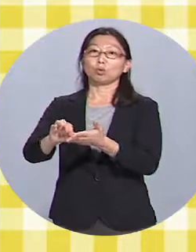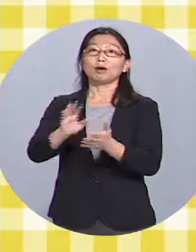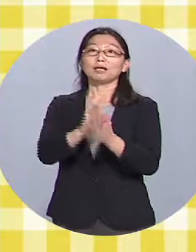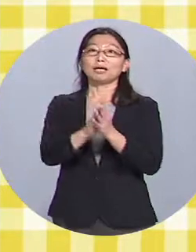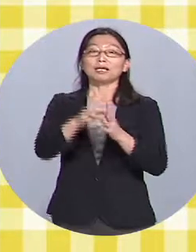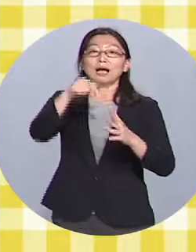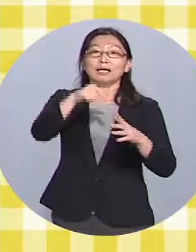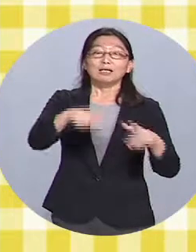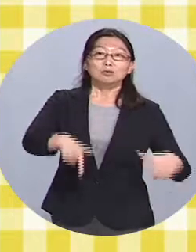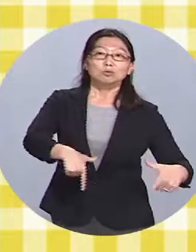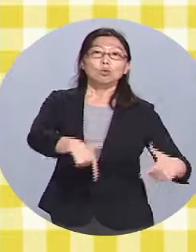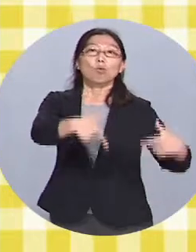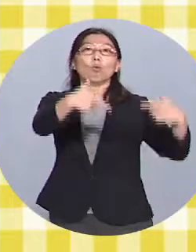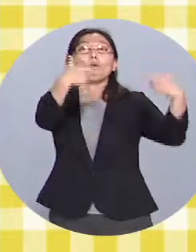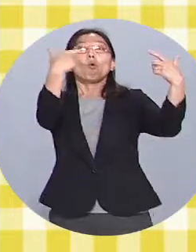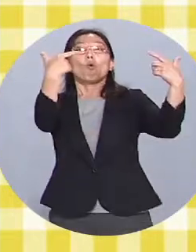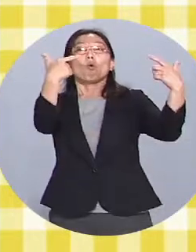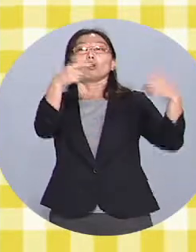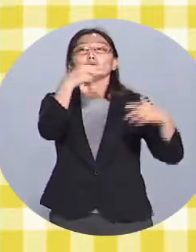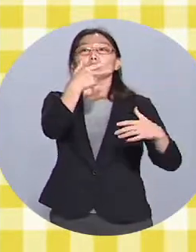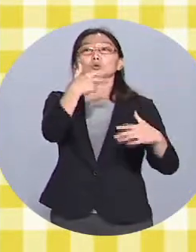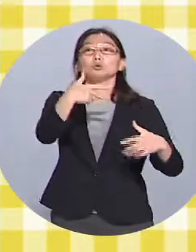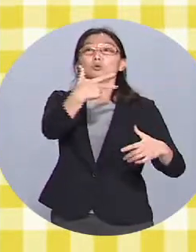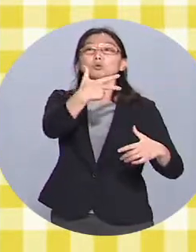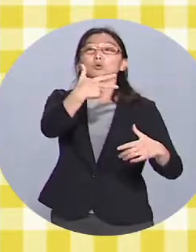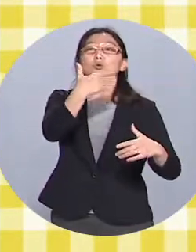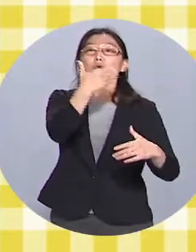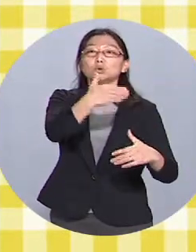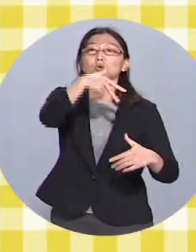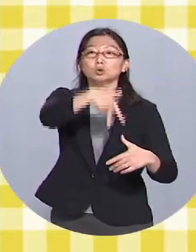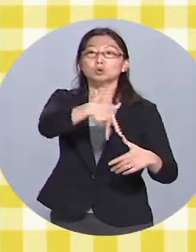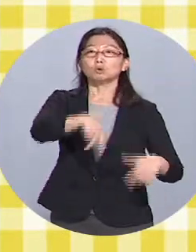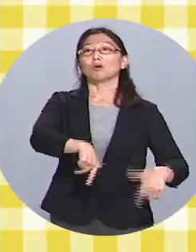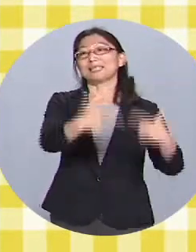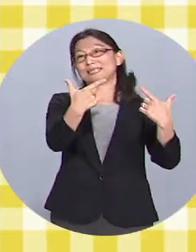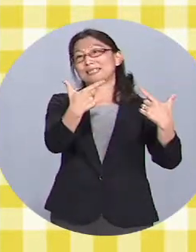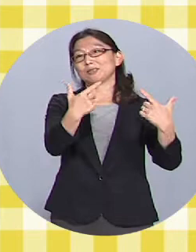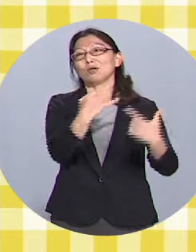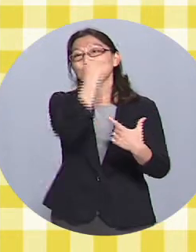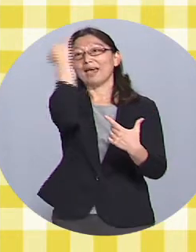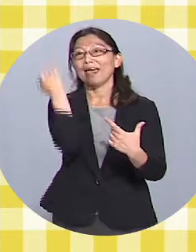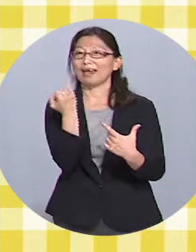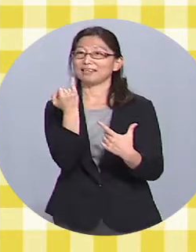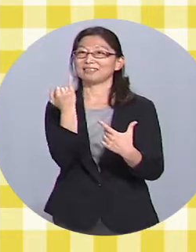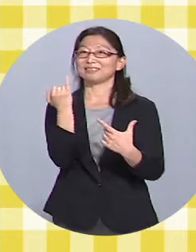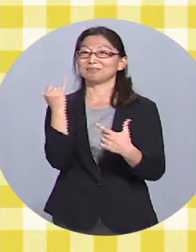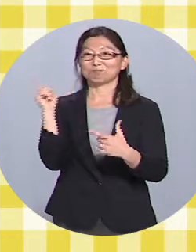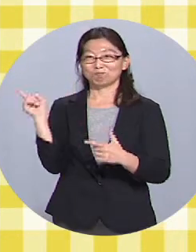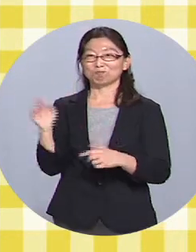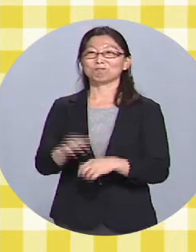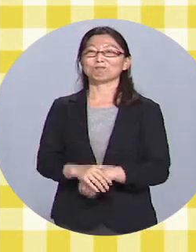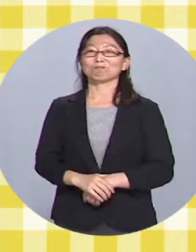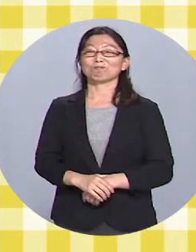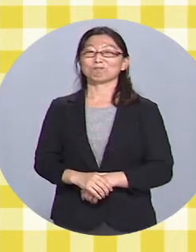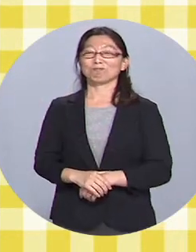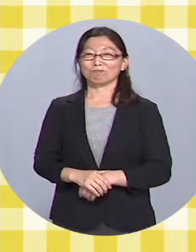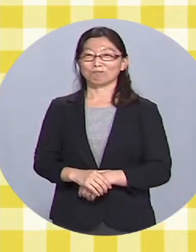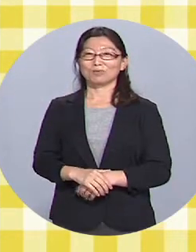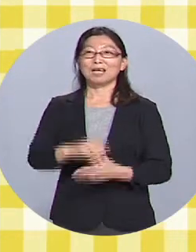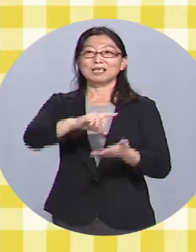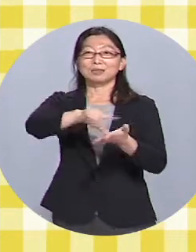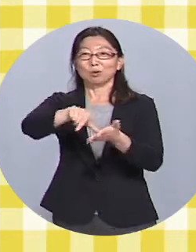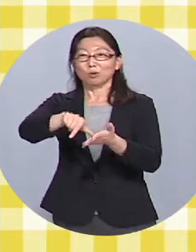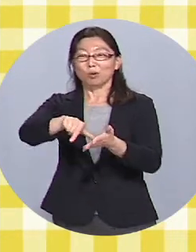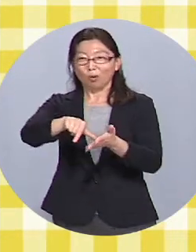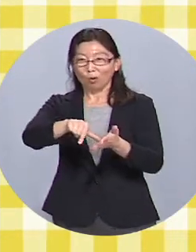内最大のクスの木、上八の大クスを表現しています。 すごいな。 町内の名所を献立に取り入れること